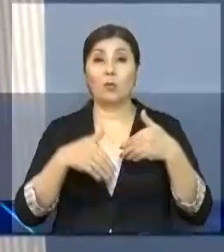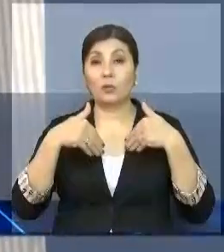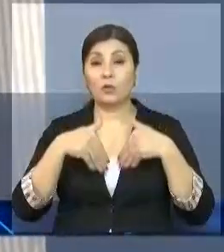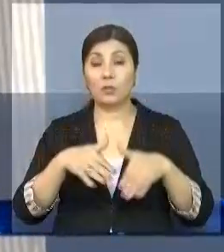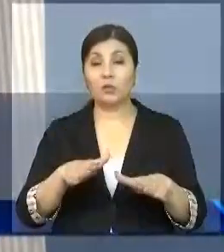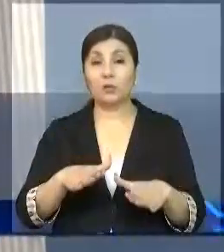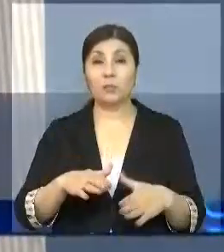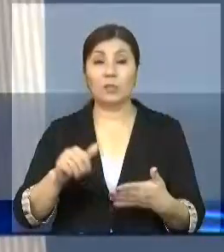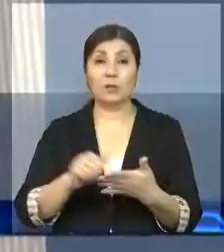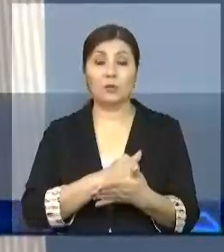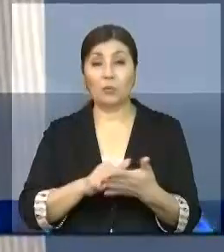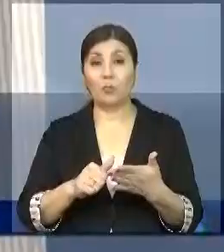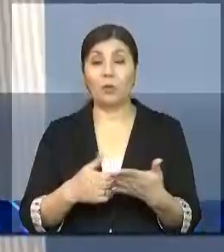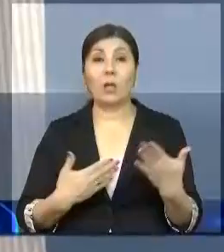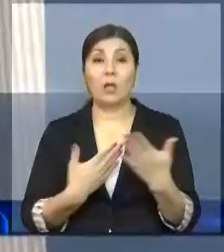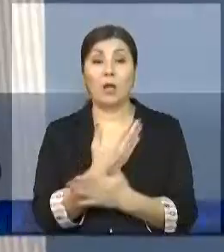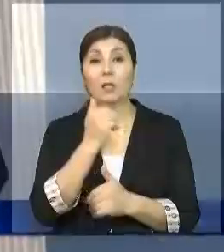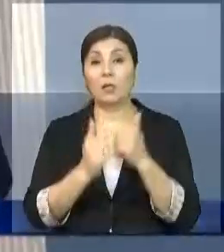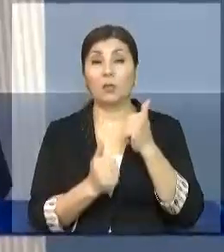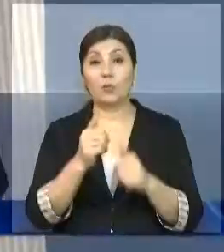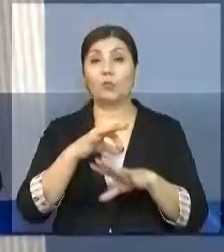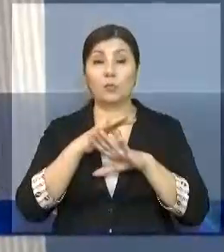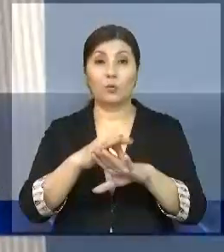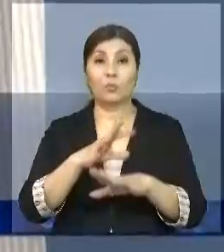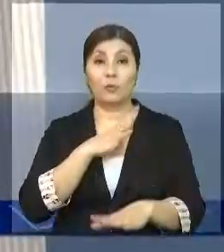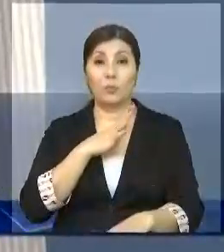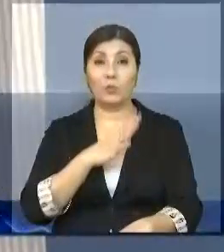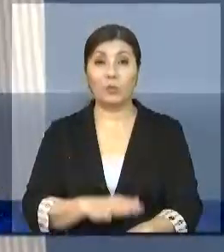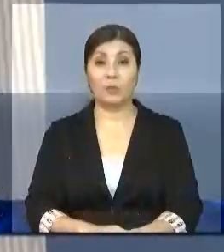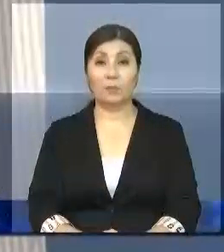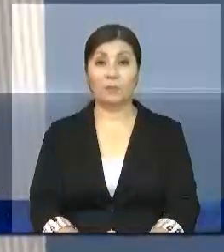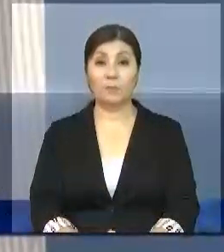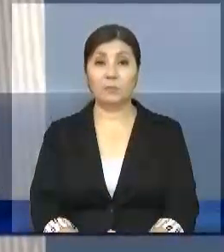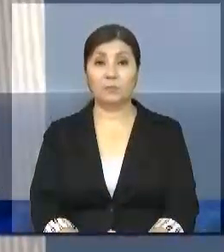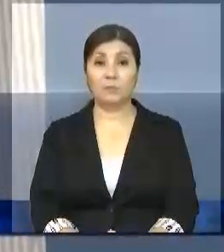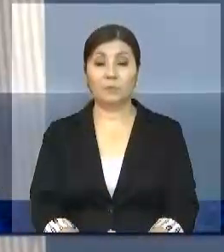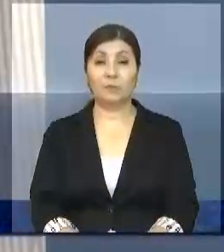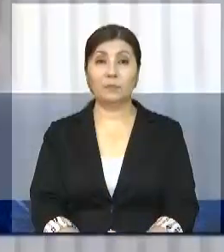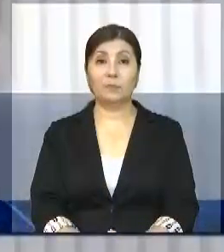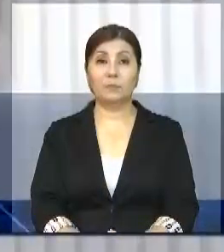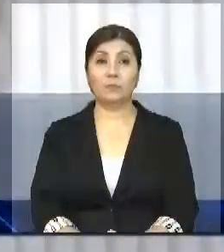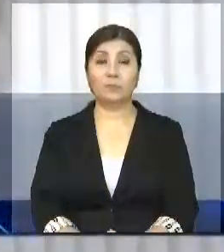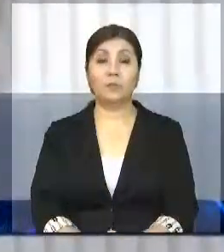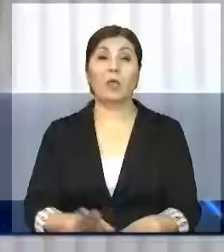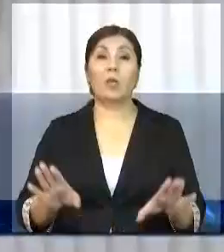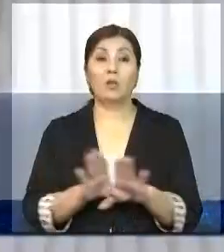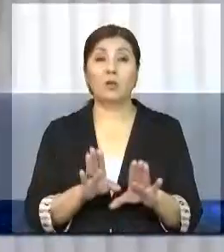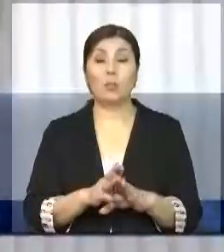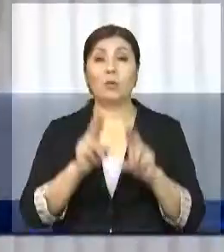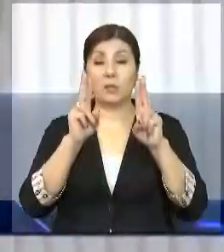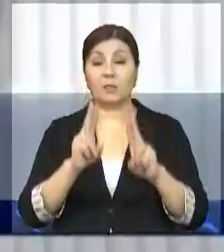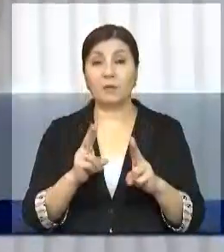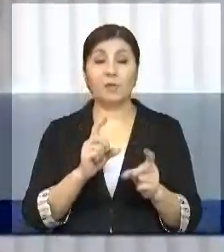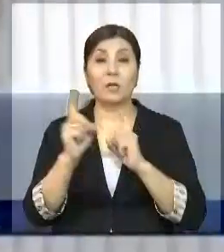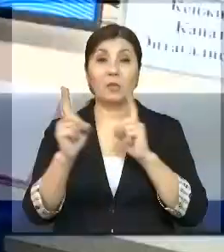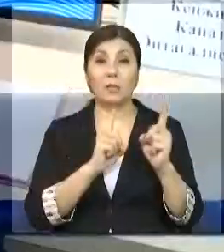Шешімдерін жойып қайтадан конкурс өткізу деген сияқты сондай жағдайлар бойынша құқықтар қорғалуда мемлекеттік қызметшілердің. Сонымен бірге әдеп кеңесінің